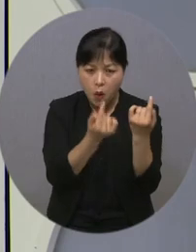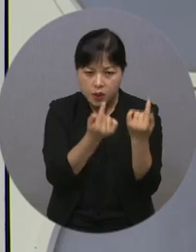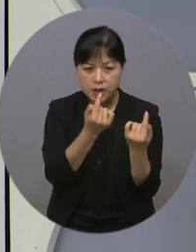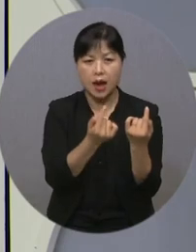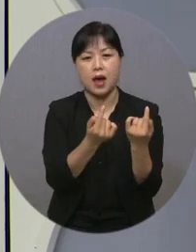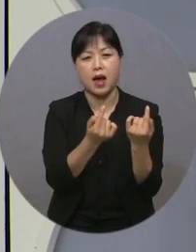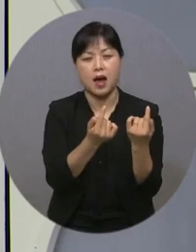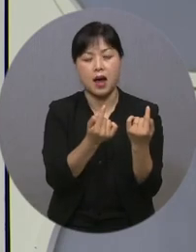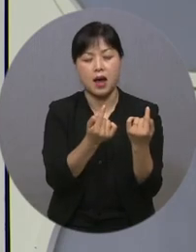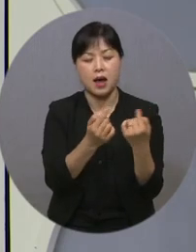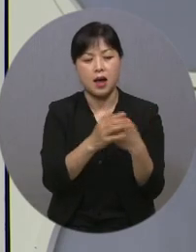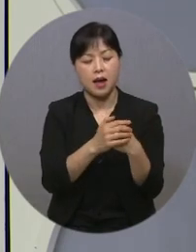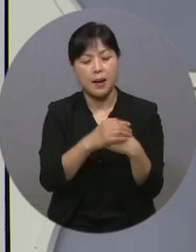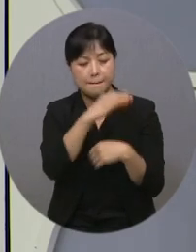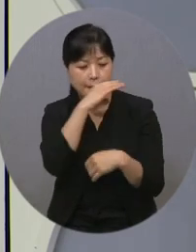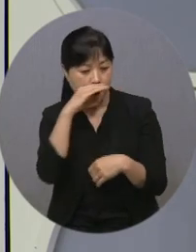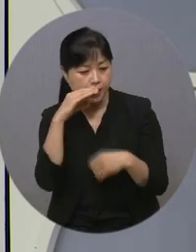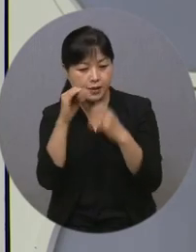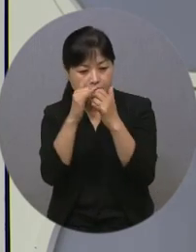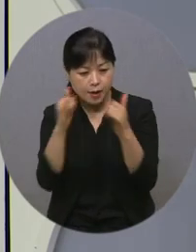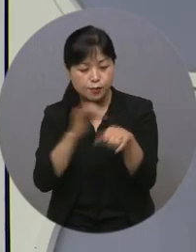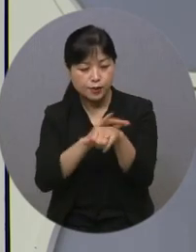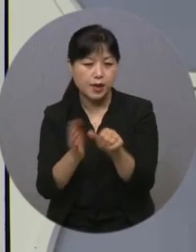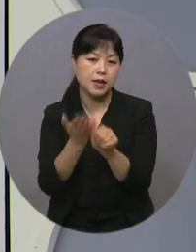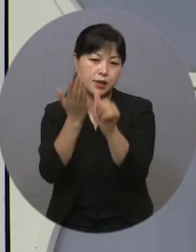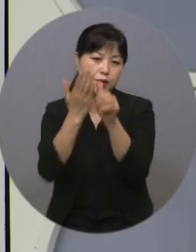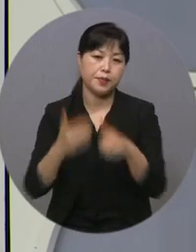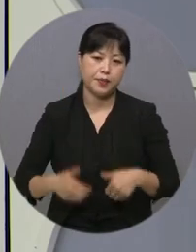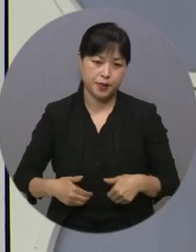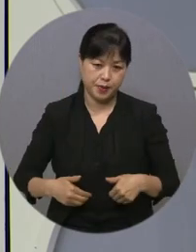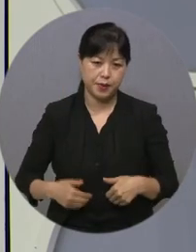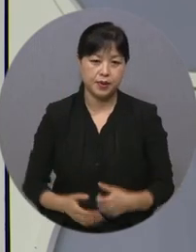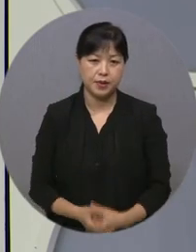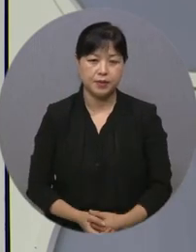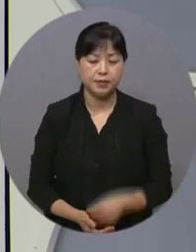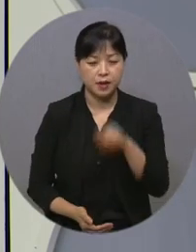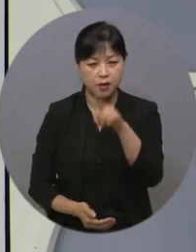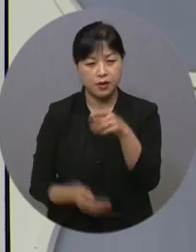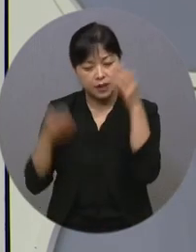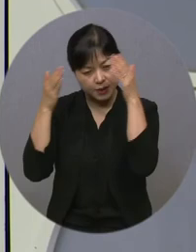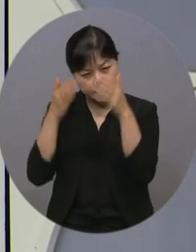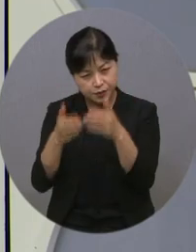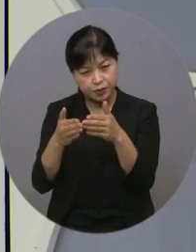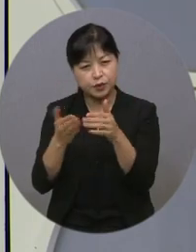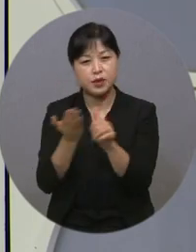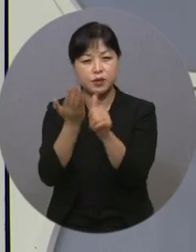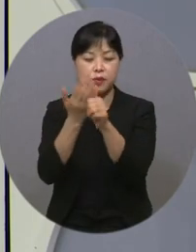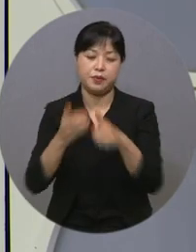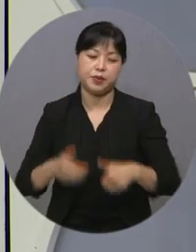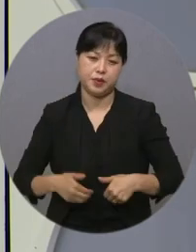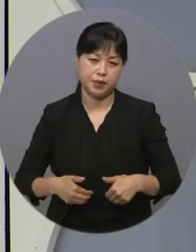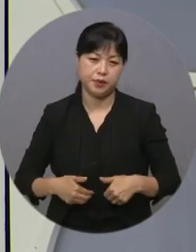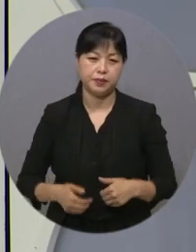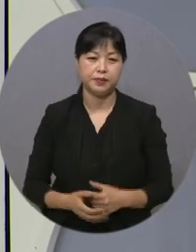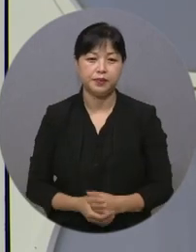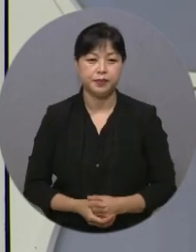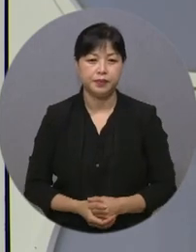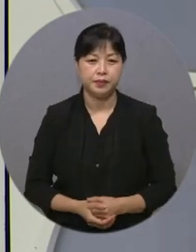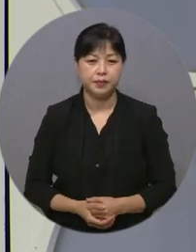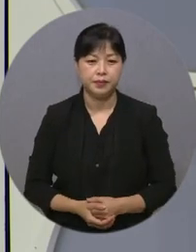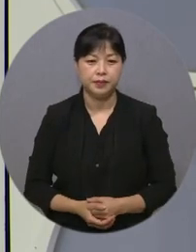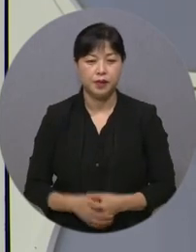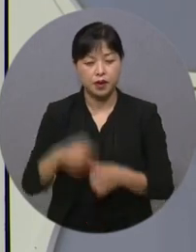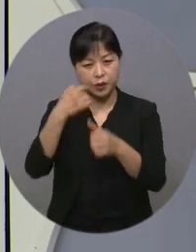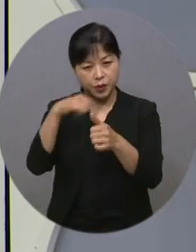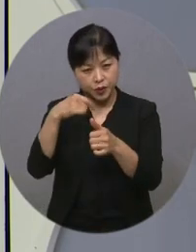됨됨이가 괜찮은 사람으로 키워야 되는 것입니다. 그러니까 여기에 주안점을 두셔야 돼요. 그러니까